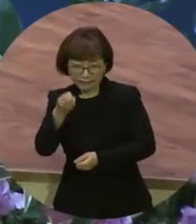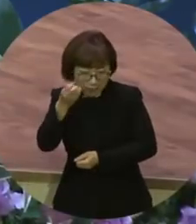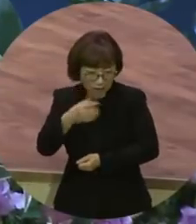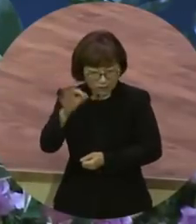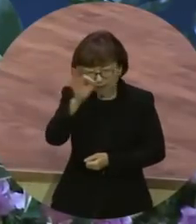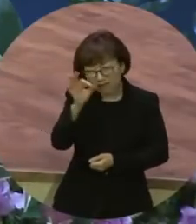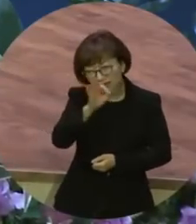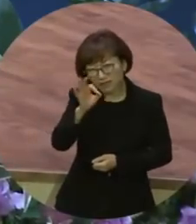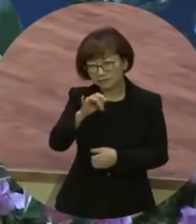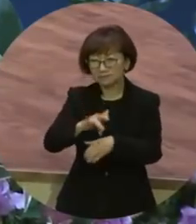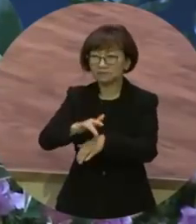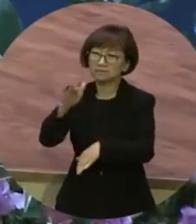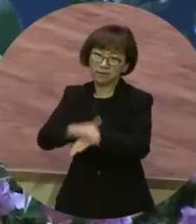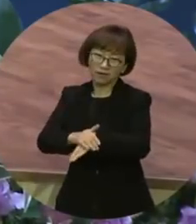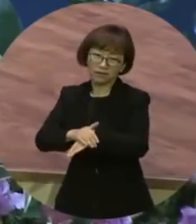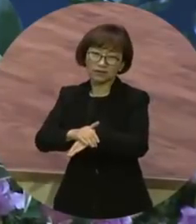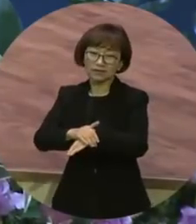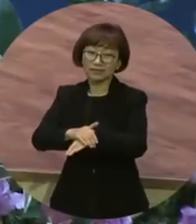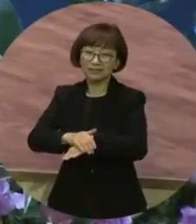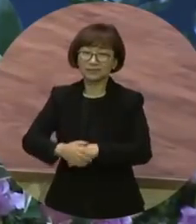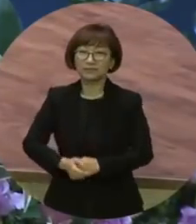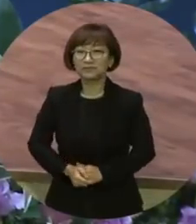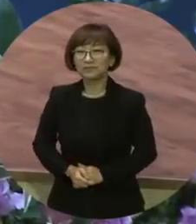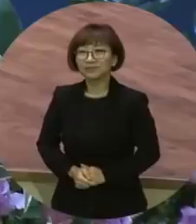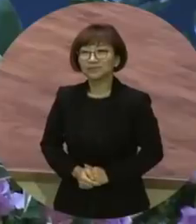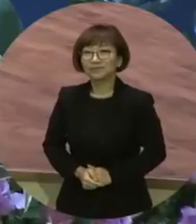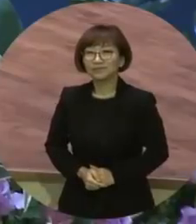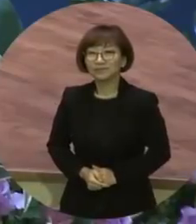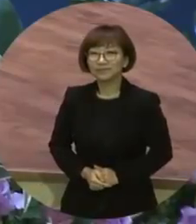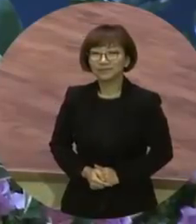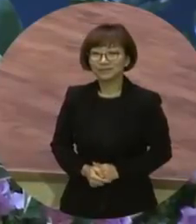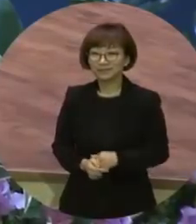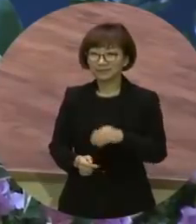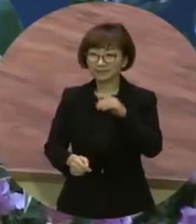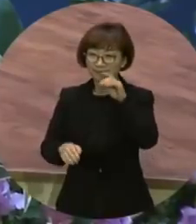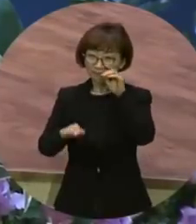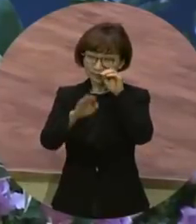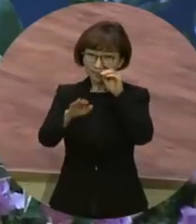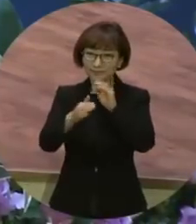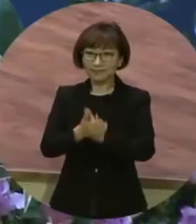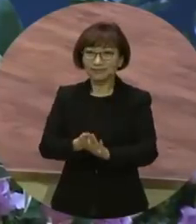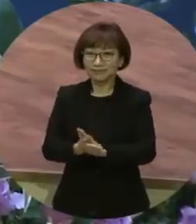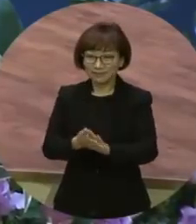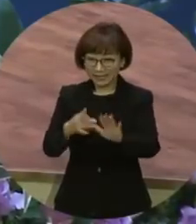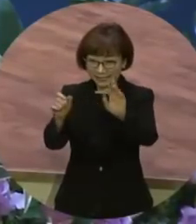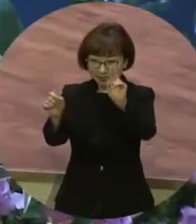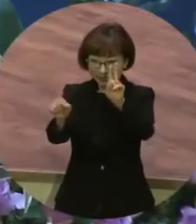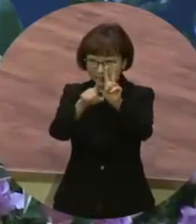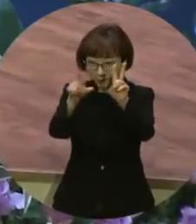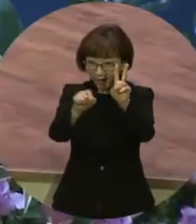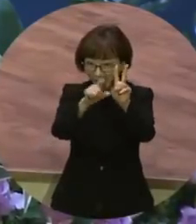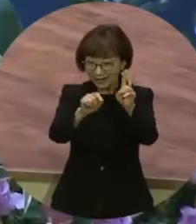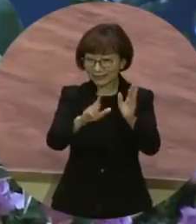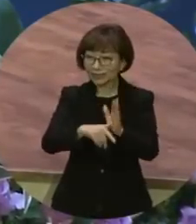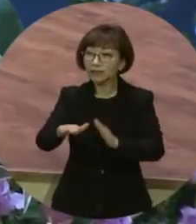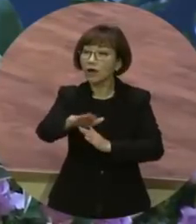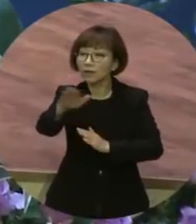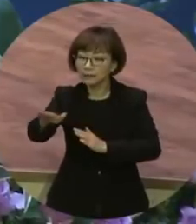것입니다. 한 2월달이 되면요. 성도님들이 다 쓰신 그 세 가지 기도 제목 그게 이제 책자로 교육자들에게 전달이